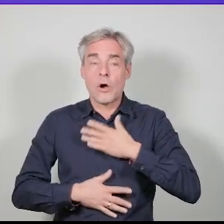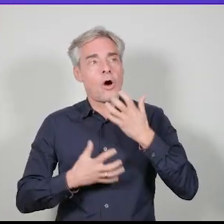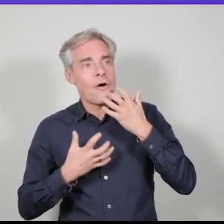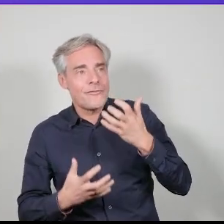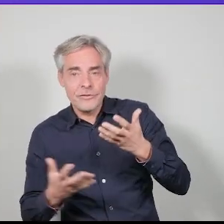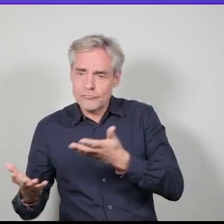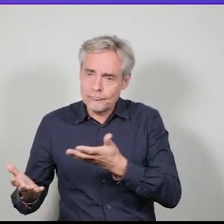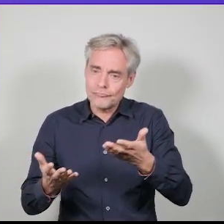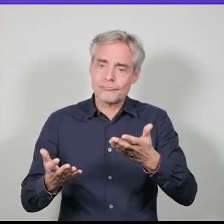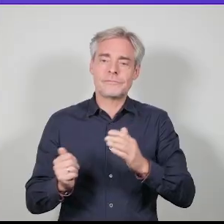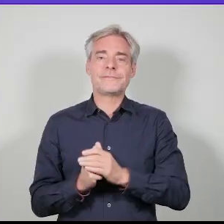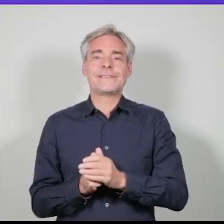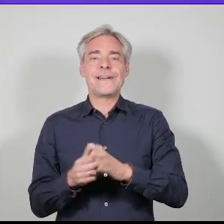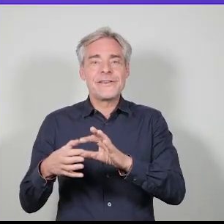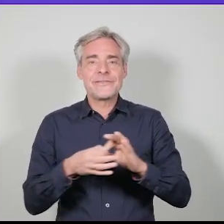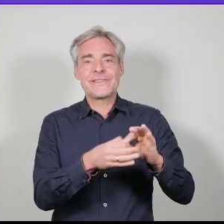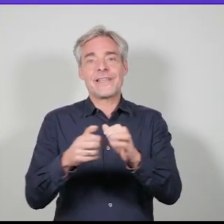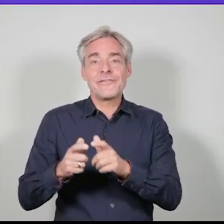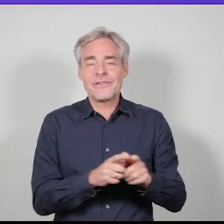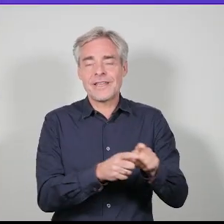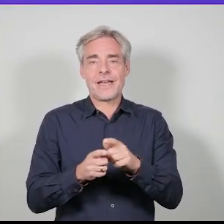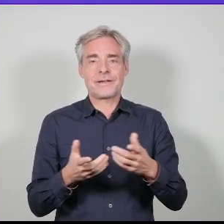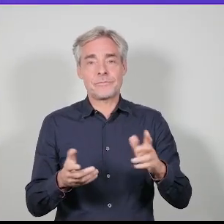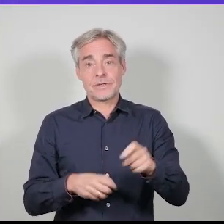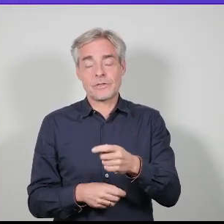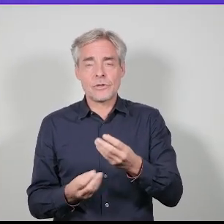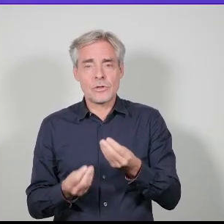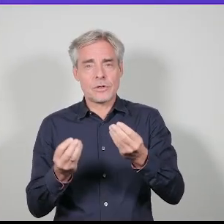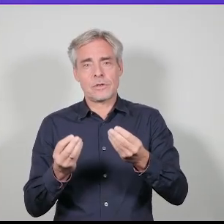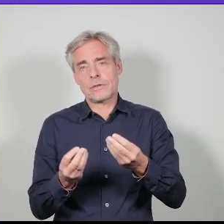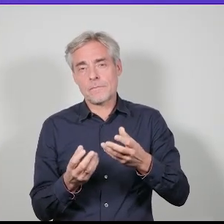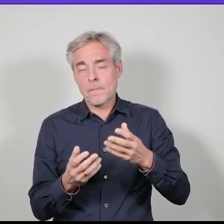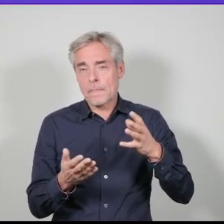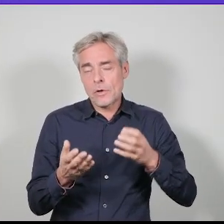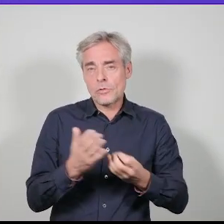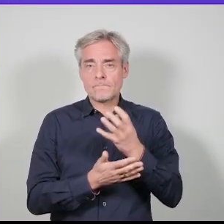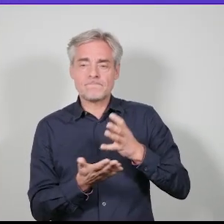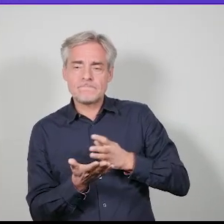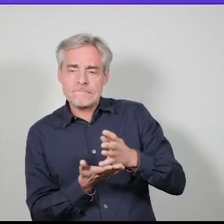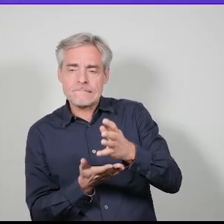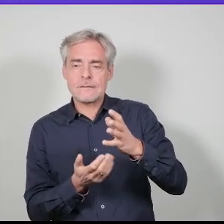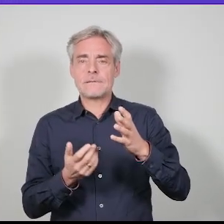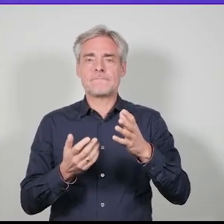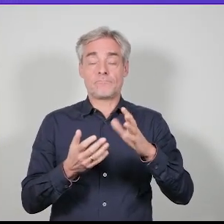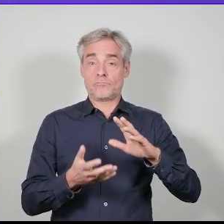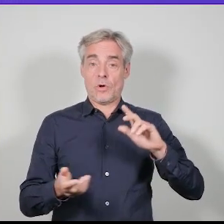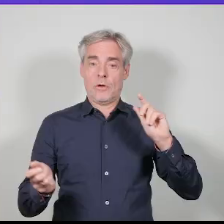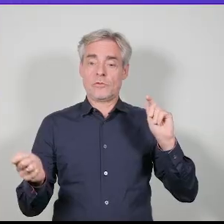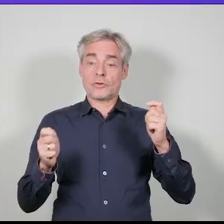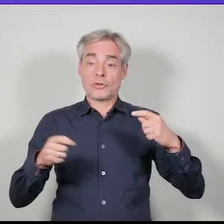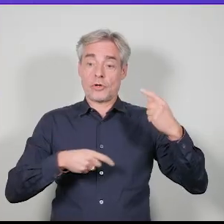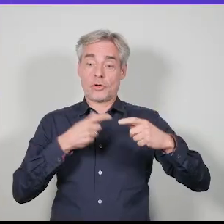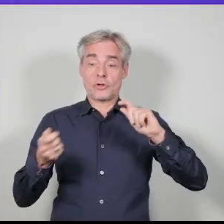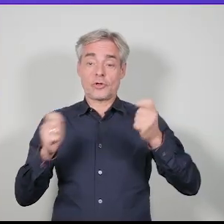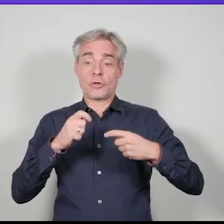envie. Voilà, qui fédère, qui fait émaner aussi des projets, qui est en transformation